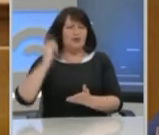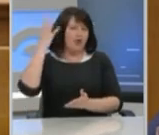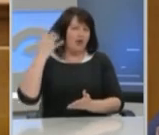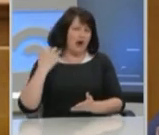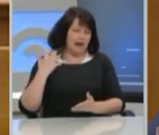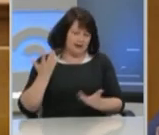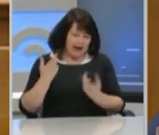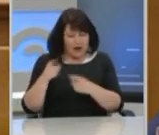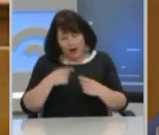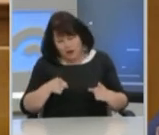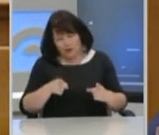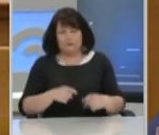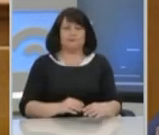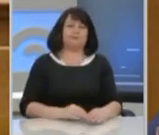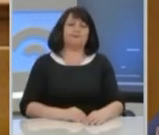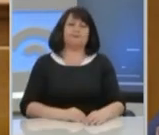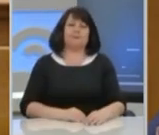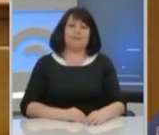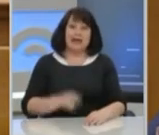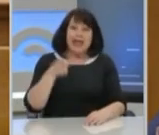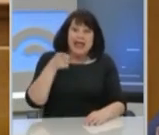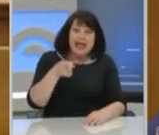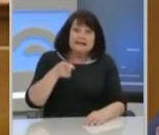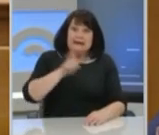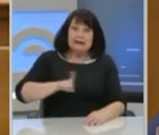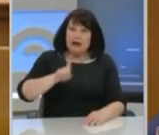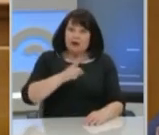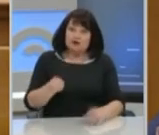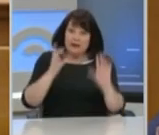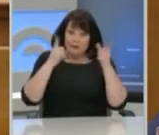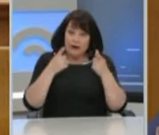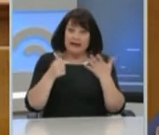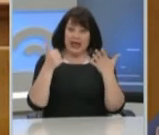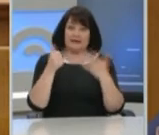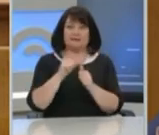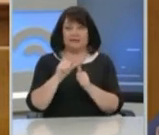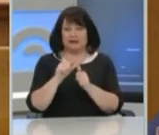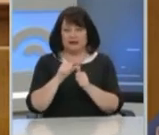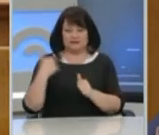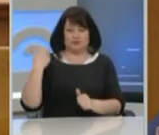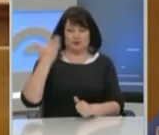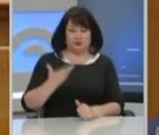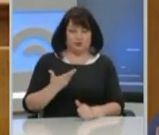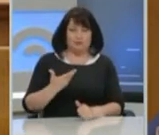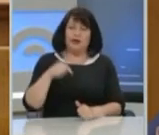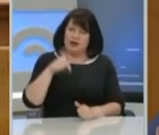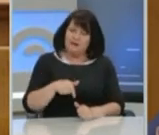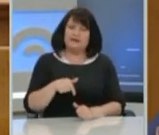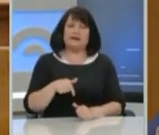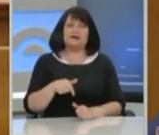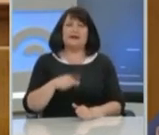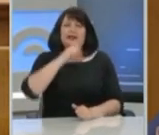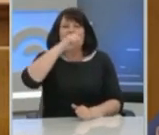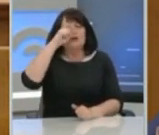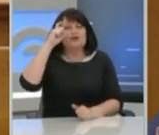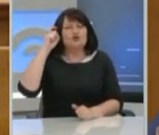Εσείς, κύριε Μητσοτάκη, εσείς που 6 μήνες, όσο διαρκούσε αυτή η